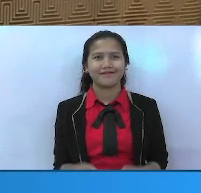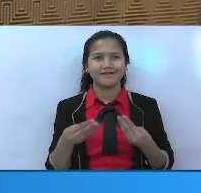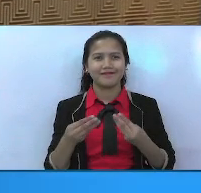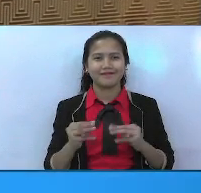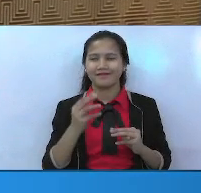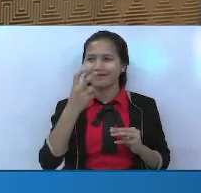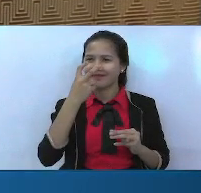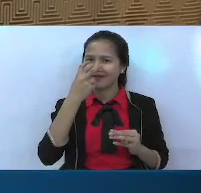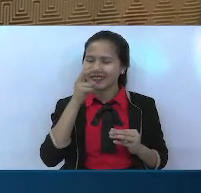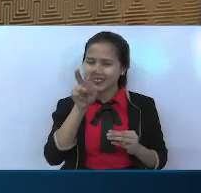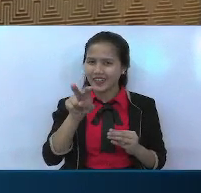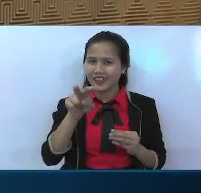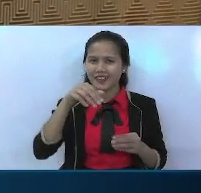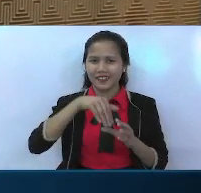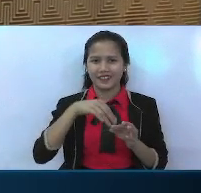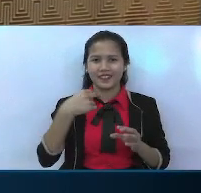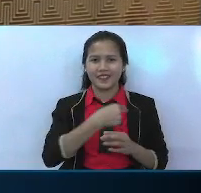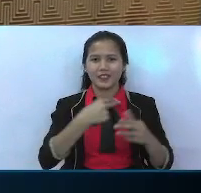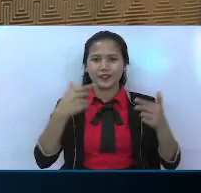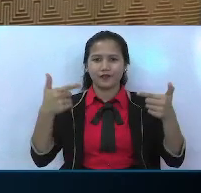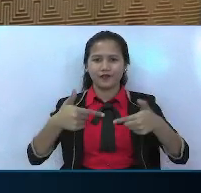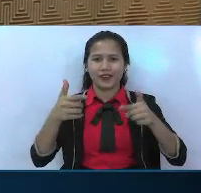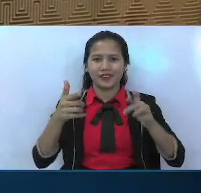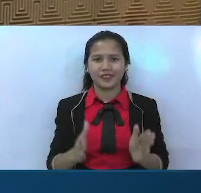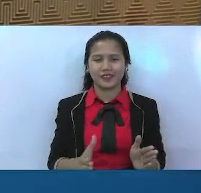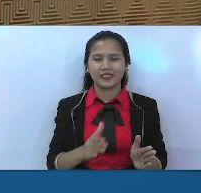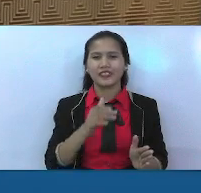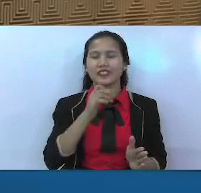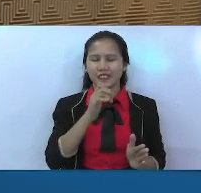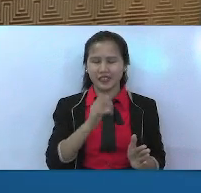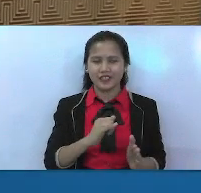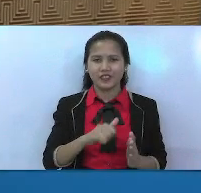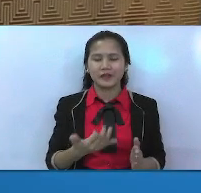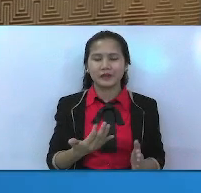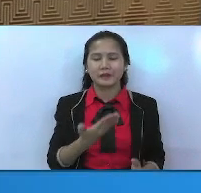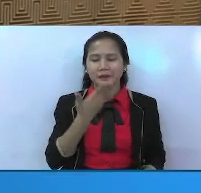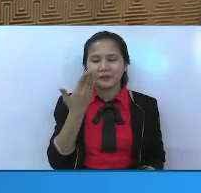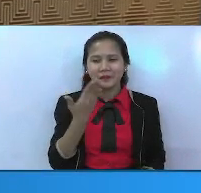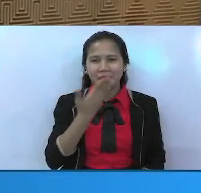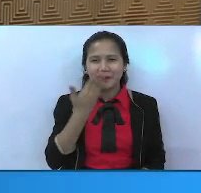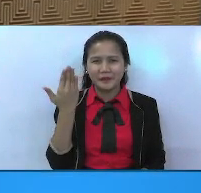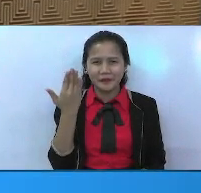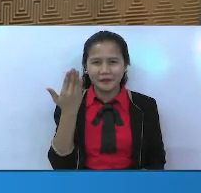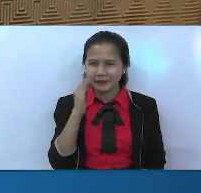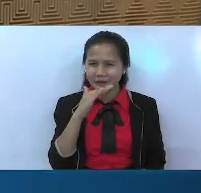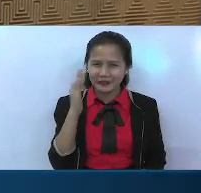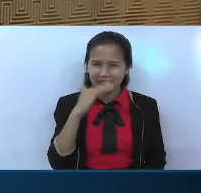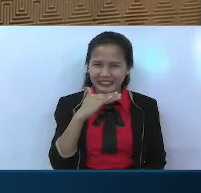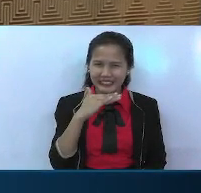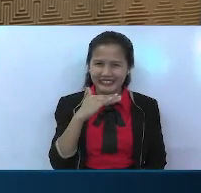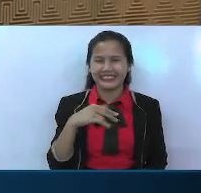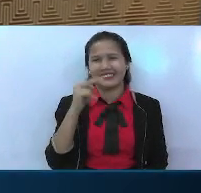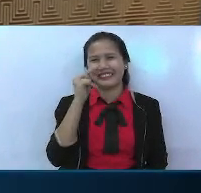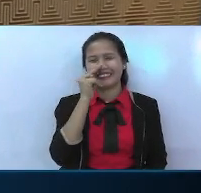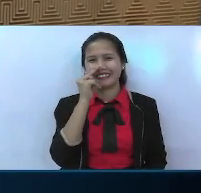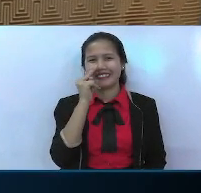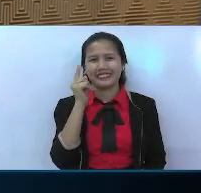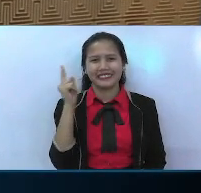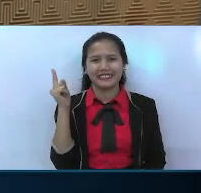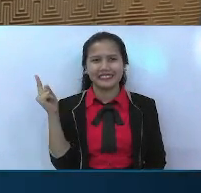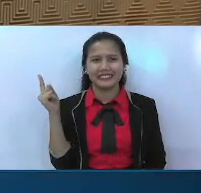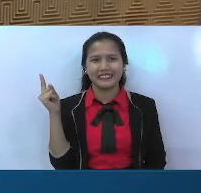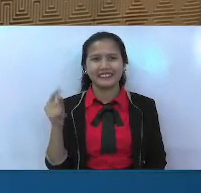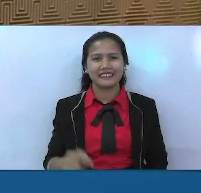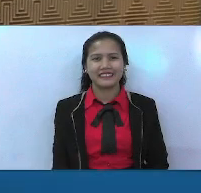itsurang mandirigma? Wag lang yung amoy mandirigma. Iba usapan yun, bro. Parang inaalala ko, no, speaking of amoy,